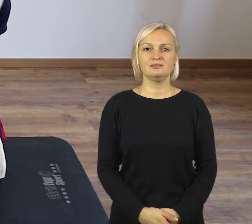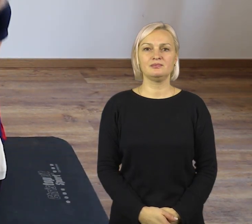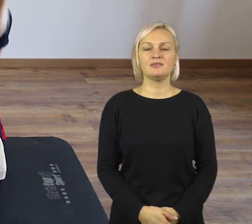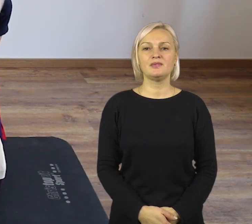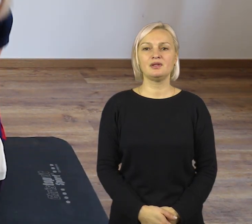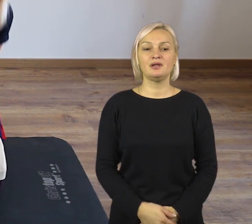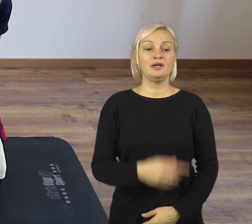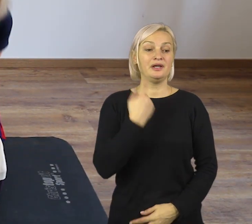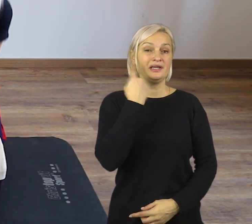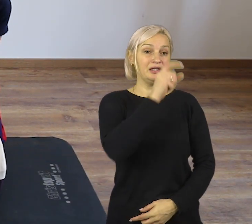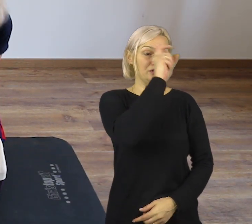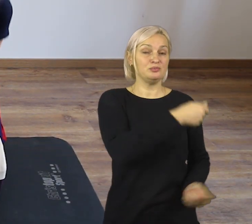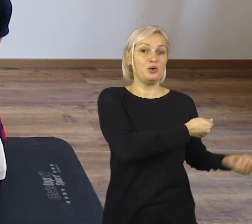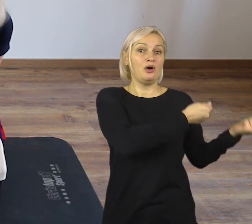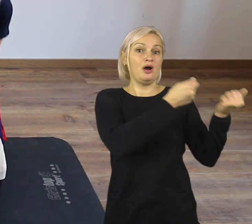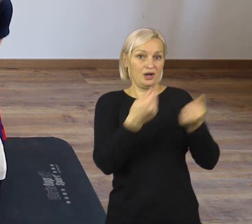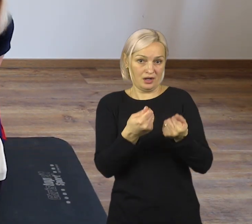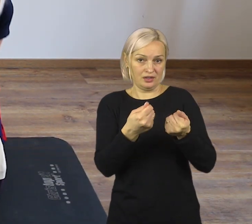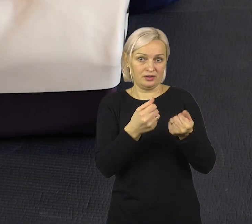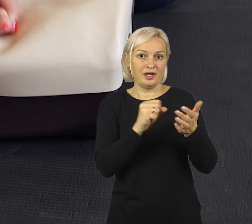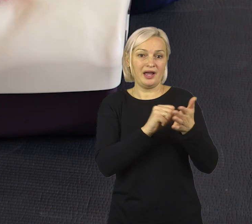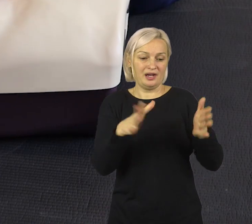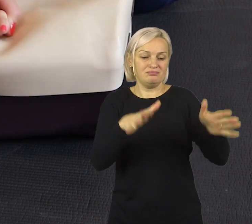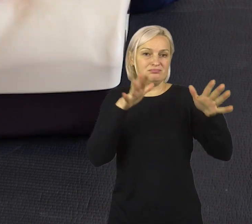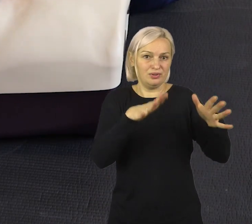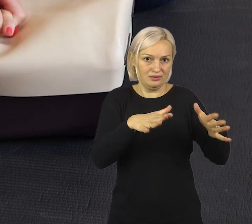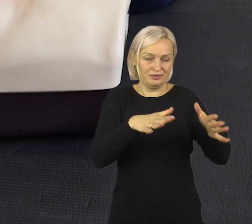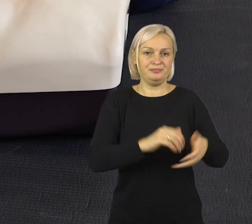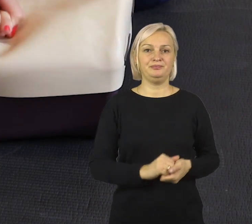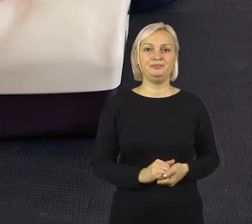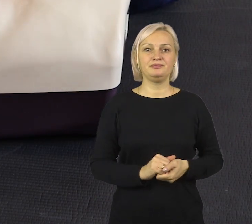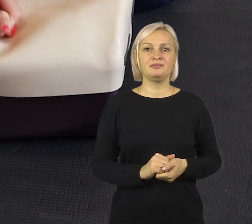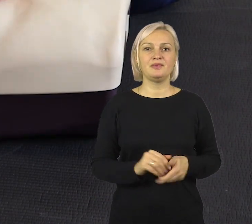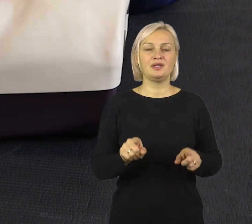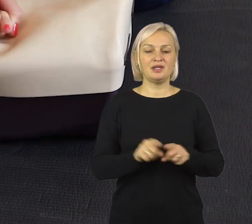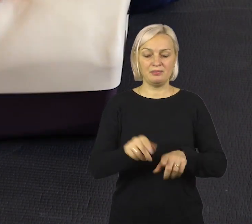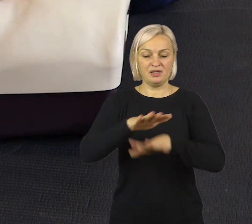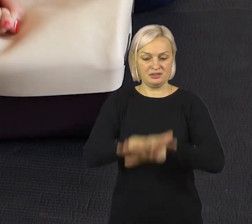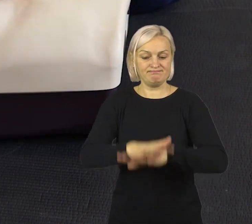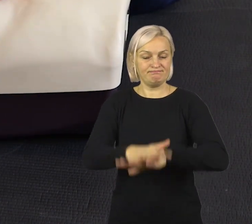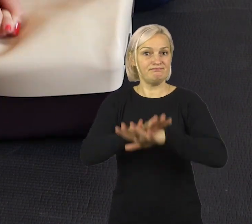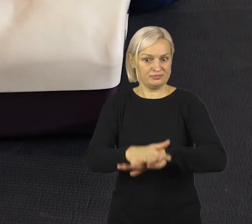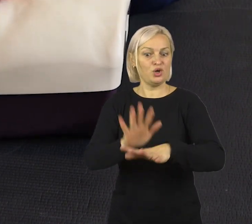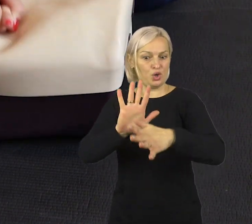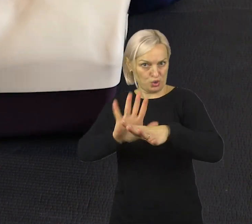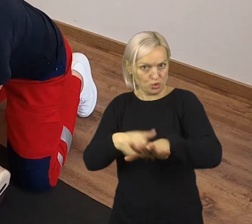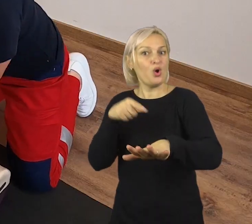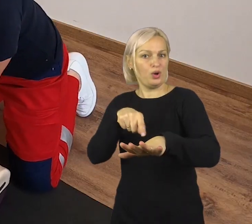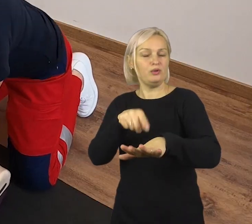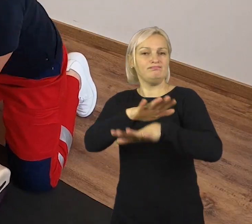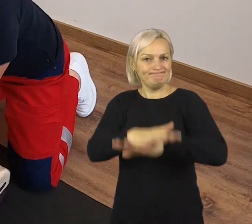Kitas pagalbos teikėjas atneša defibriliatorių. Atkreipkite dėmesį, kad krūtinės lastos paspaudimai yra